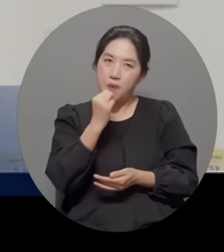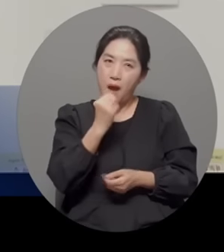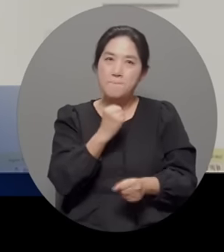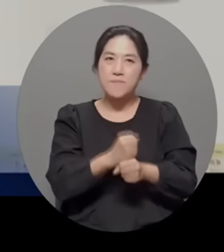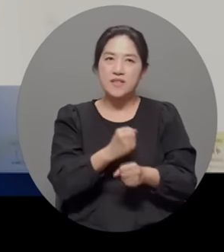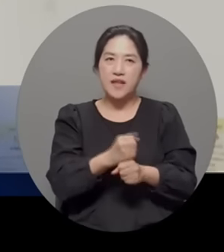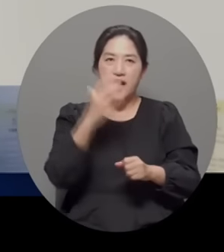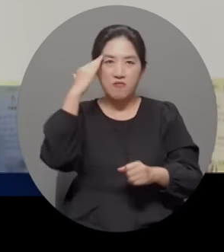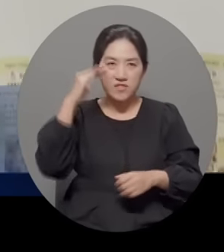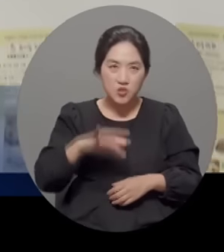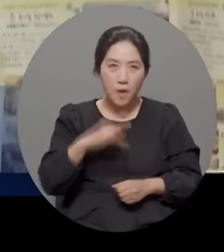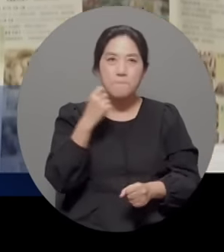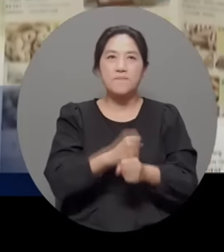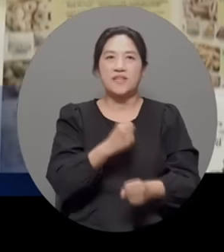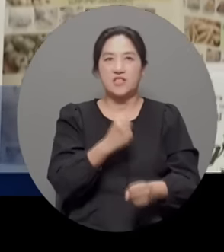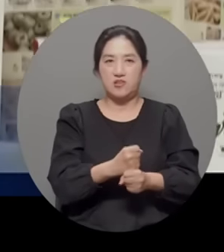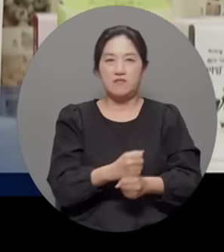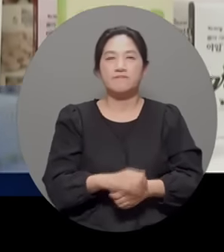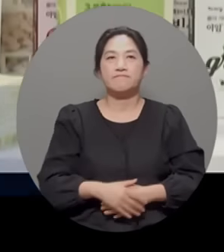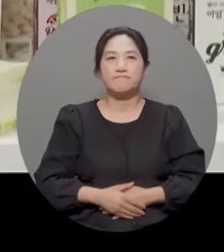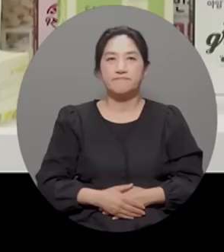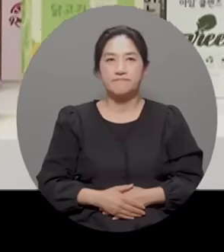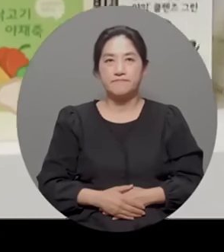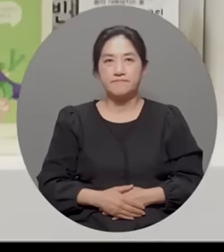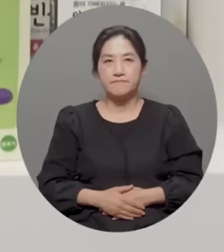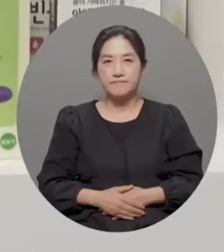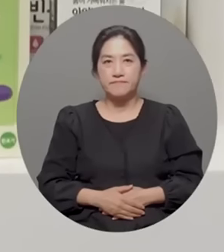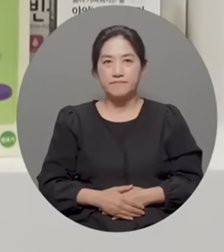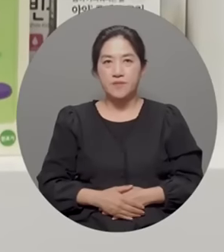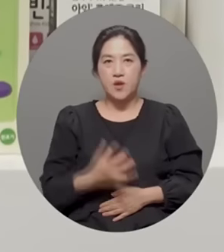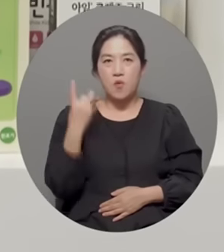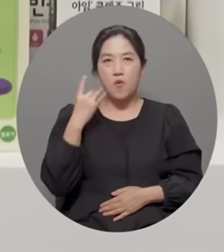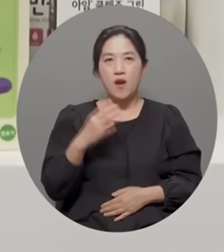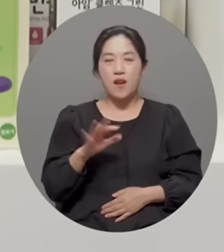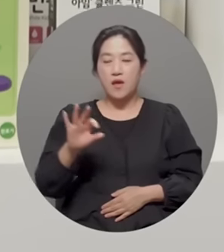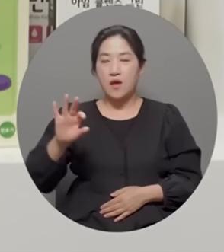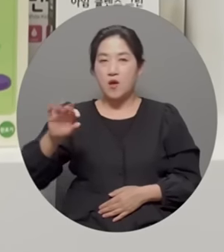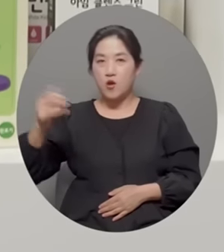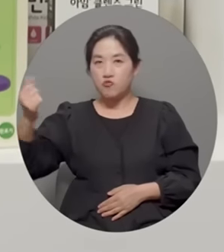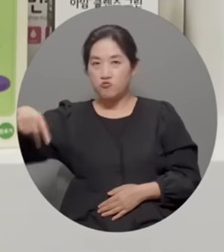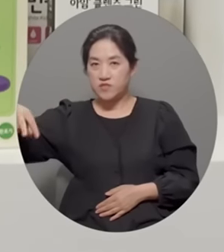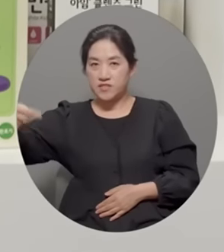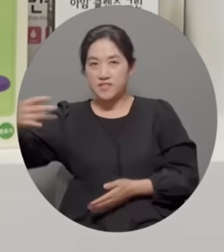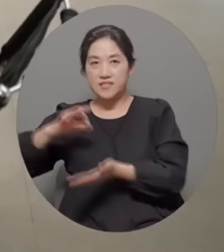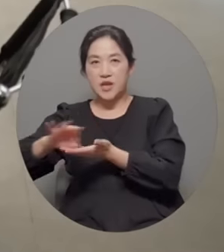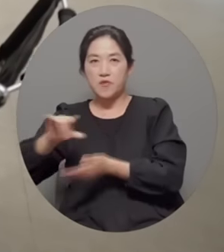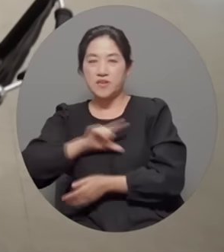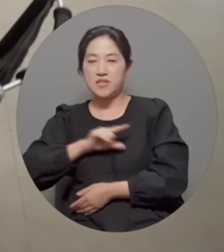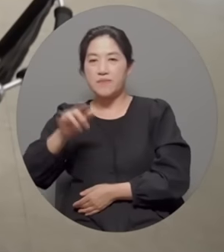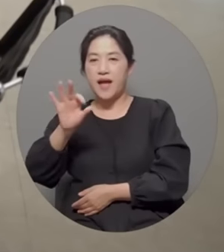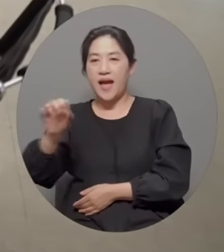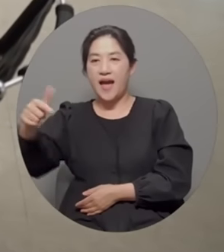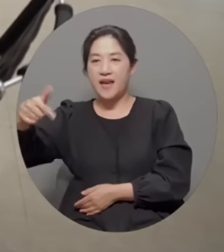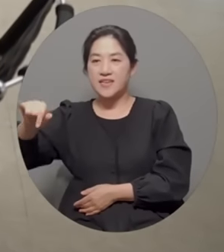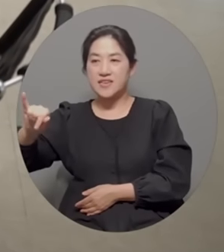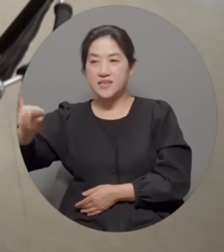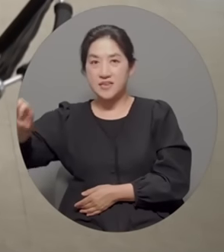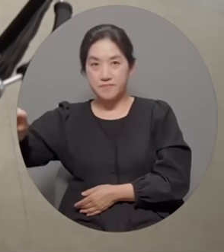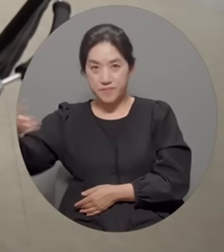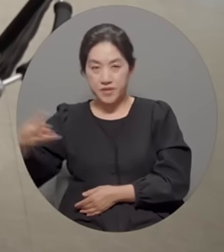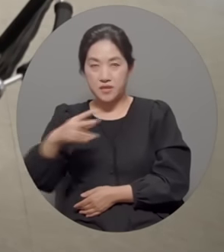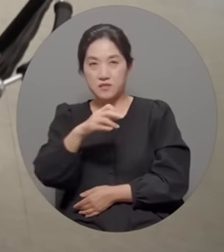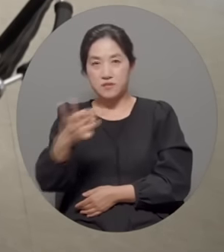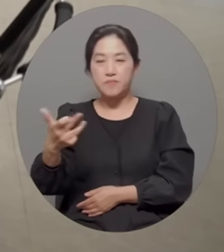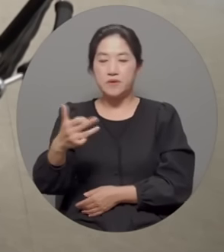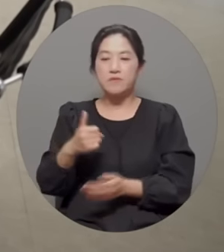이제 국내 최초로 이렇게 만들게 되었거든요. 원래 일동 후디스가 쓰던 이름은 아기밀이었는데 2018년